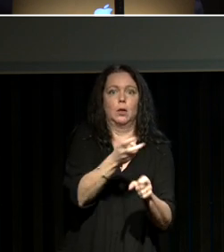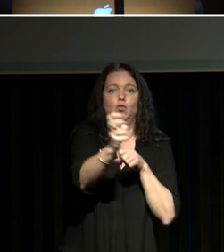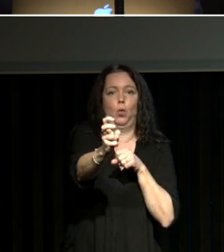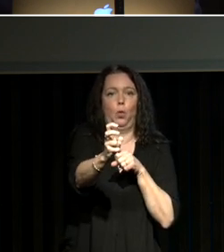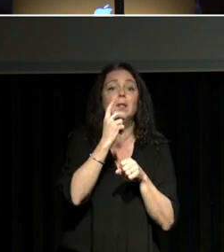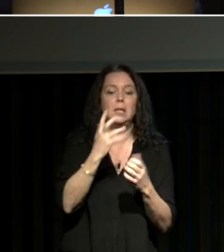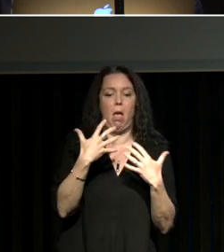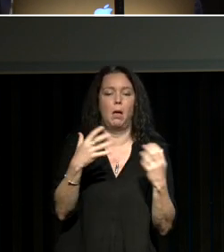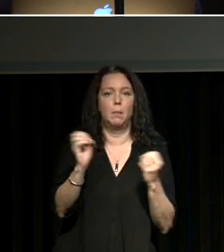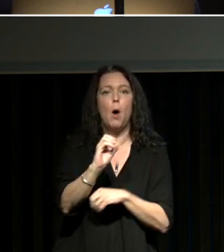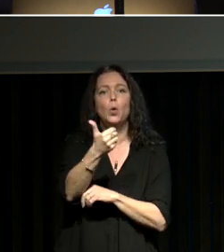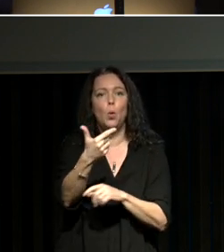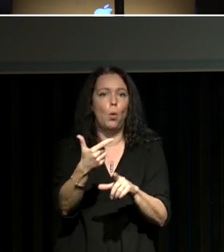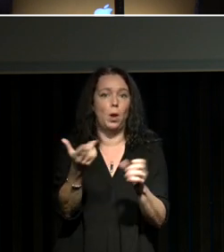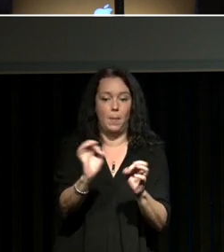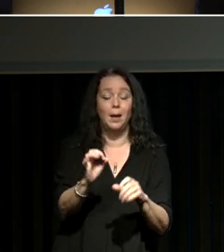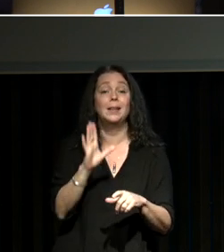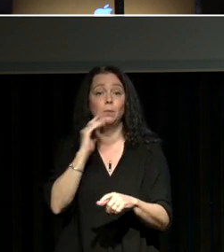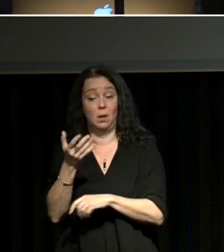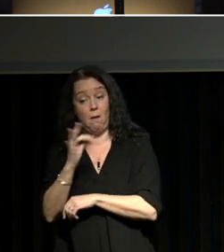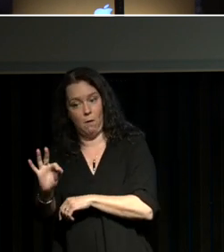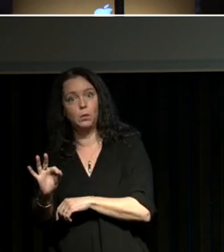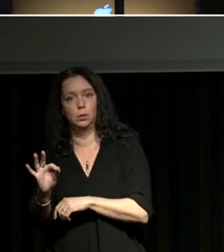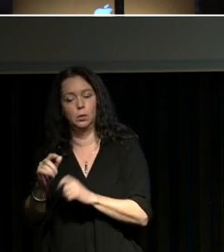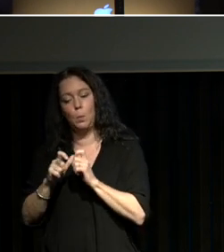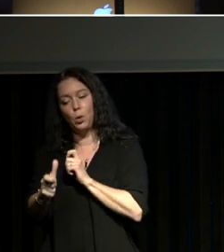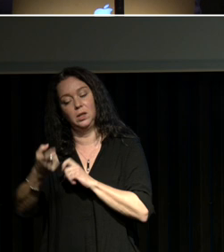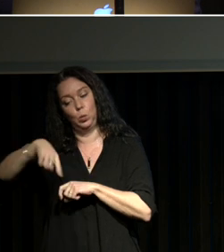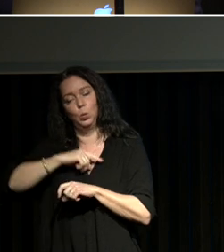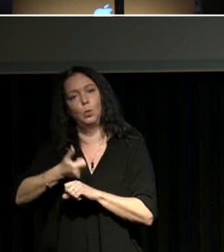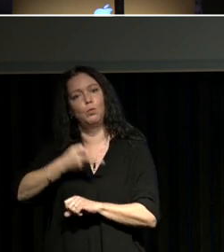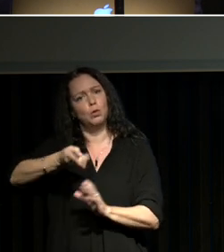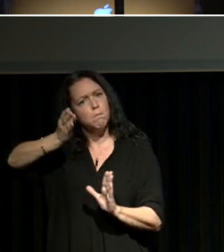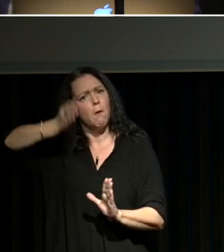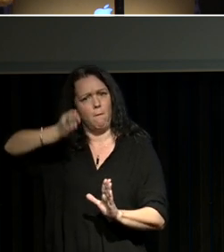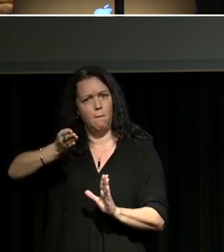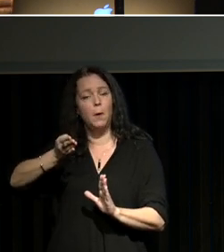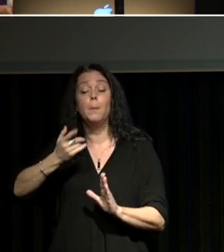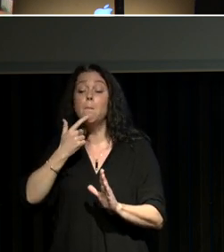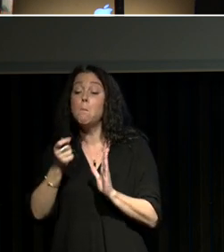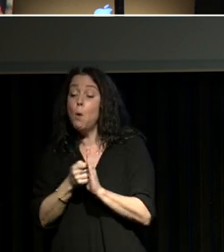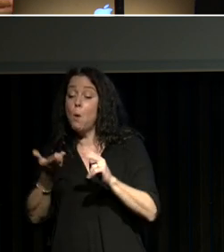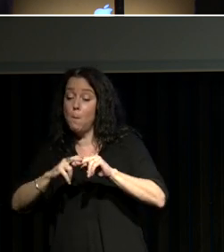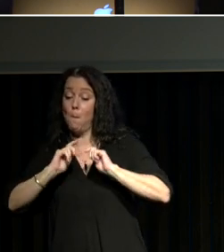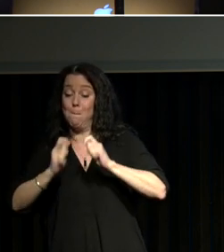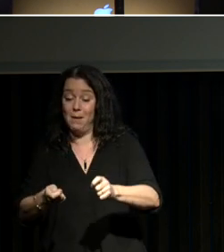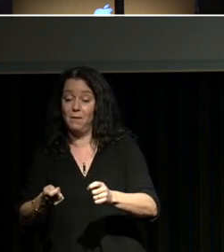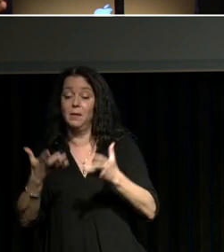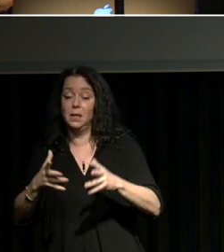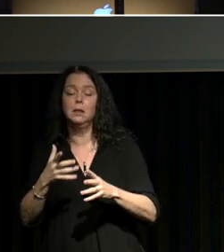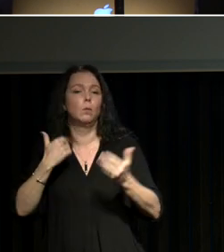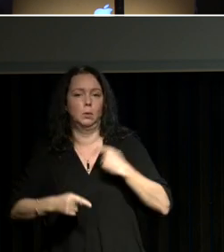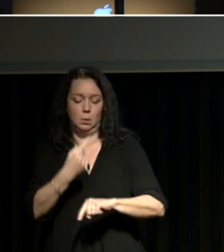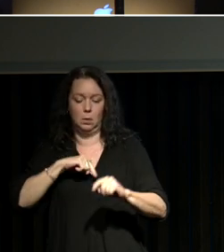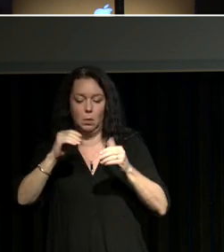en place ce processus après les autres, le processus a été plus exigeant. Et une fois que le décès est prononcé, après l'arrêt circulatoire,